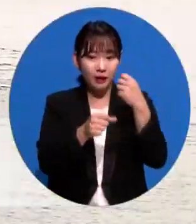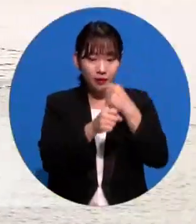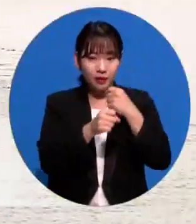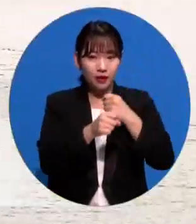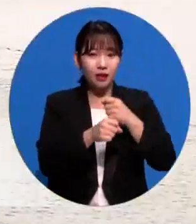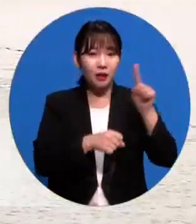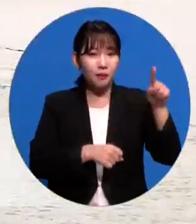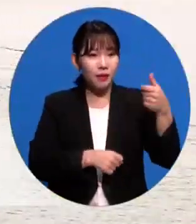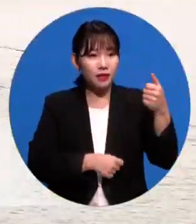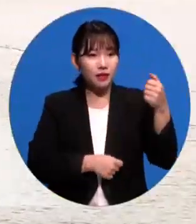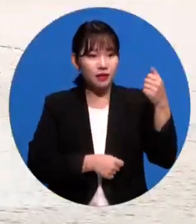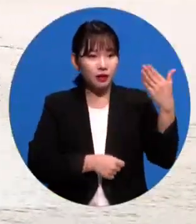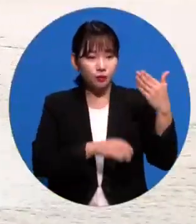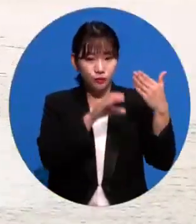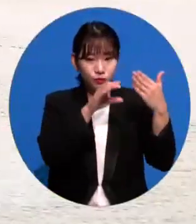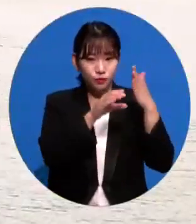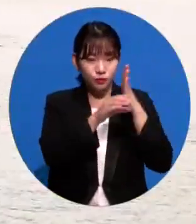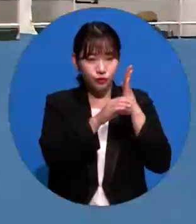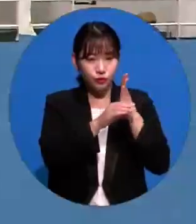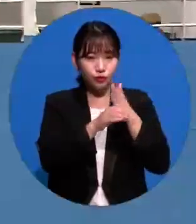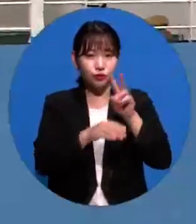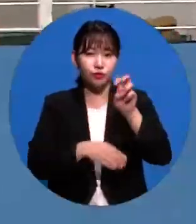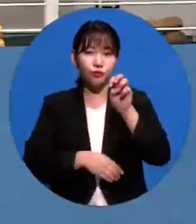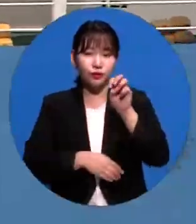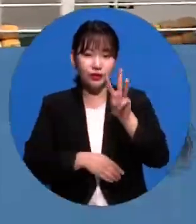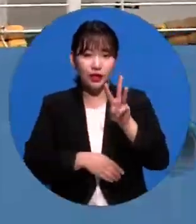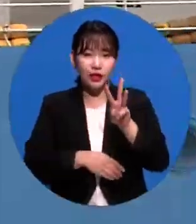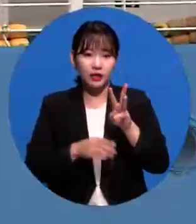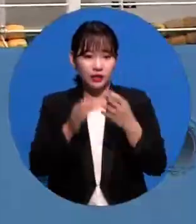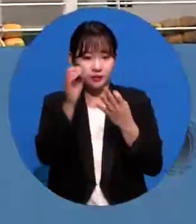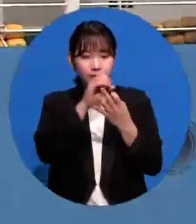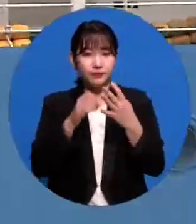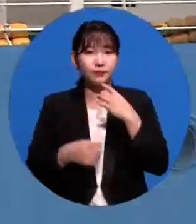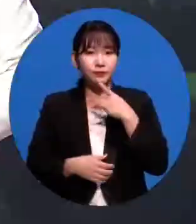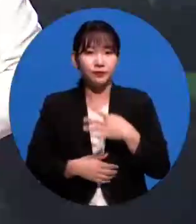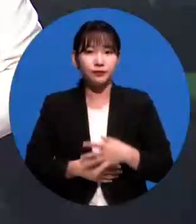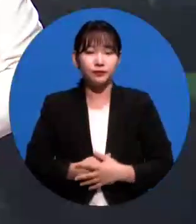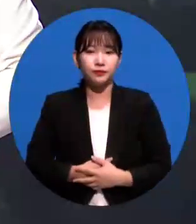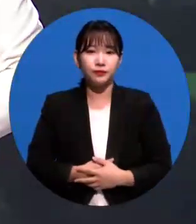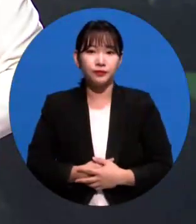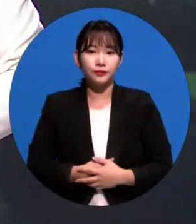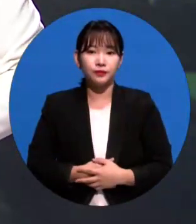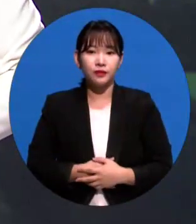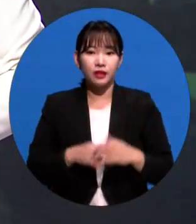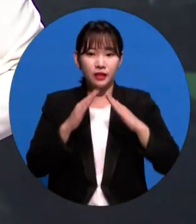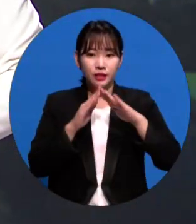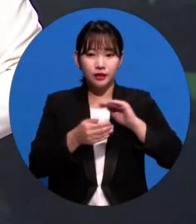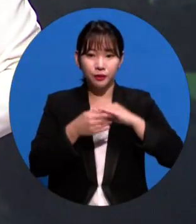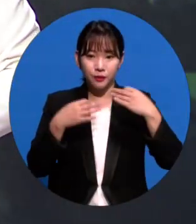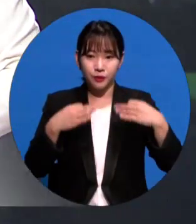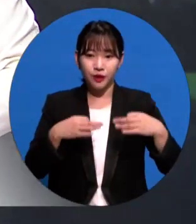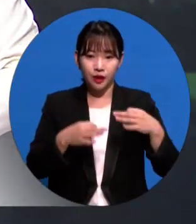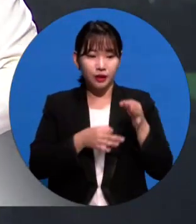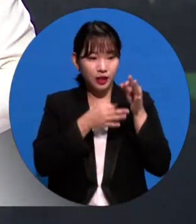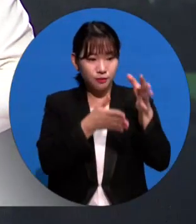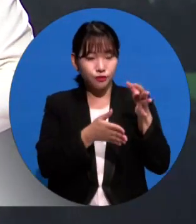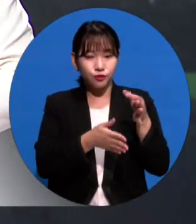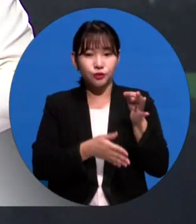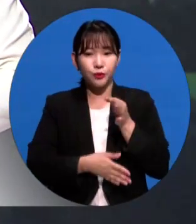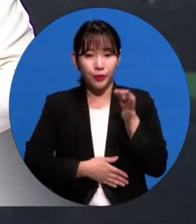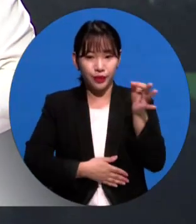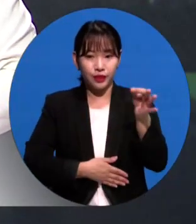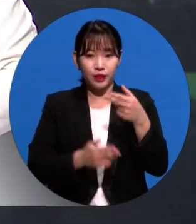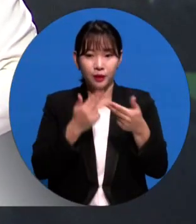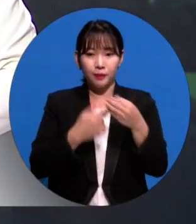아홉 척 가운데 23척으로 14%에 불과했습니다 전남농협에 출자금 등을 납부하는